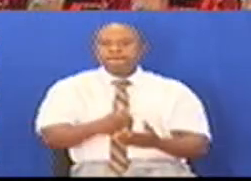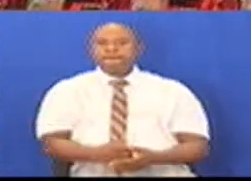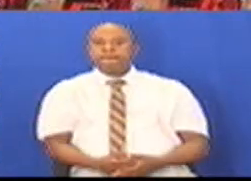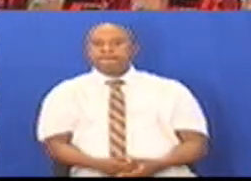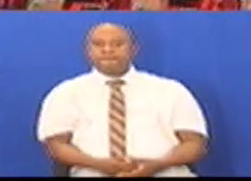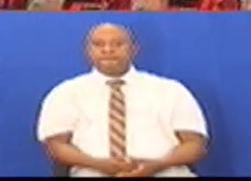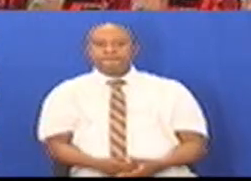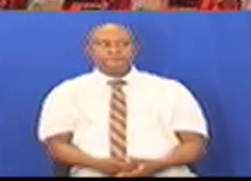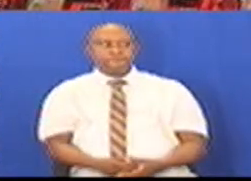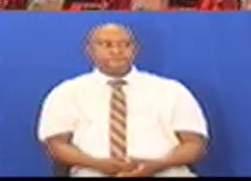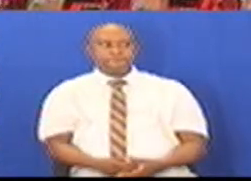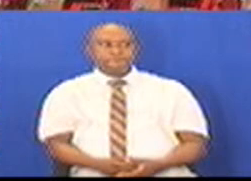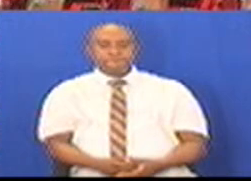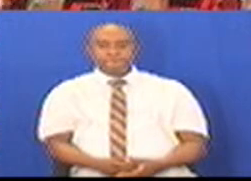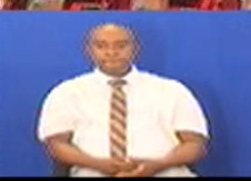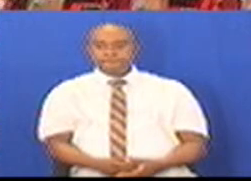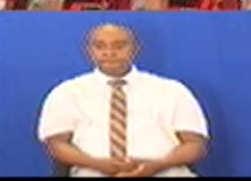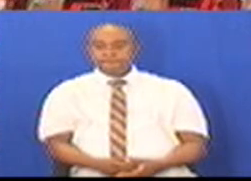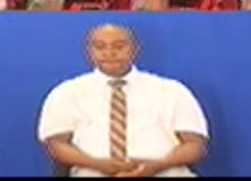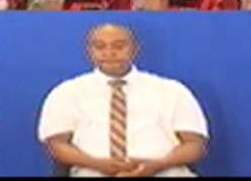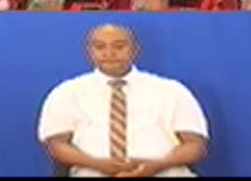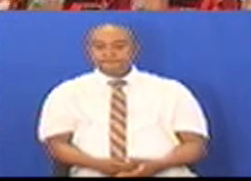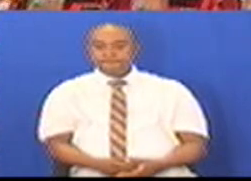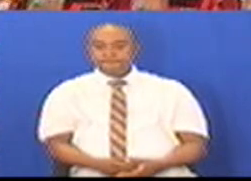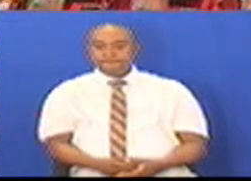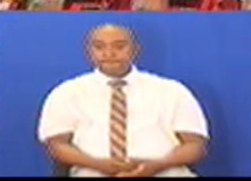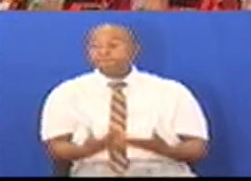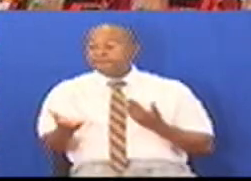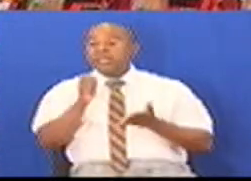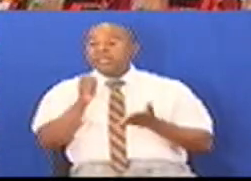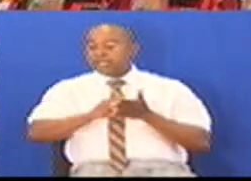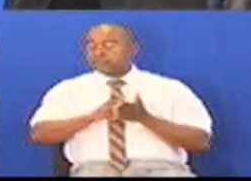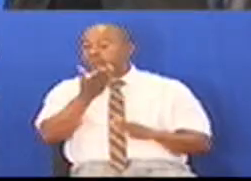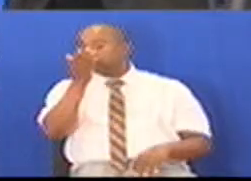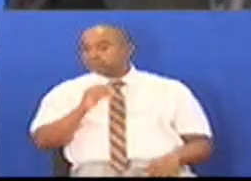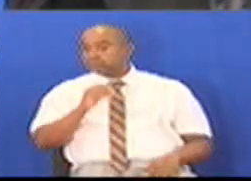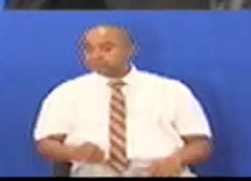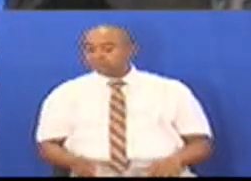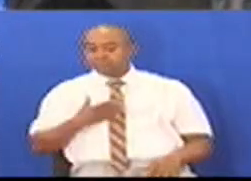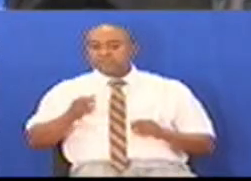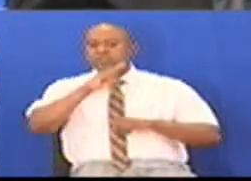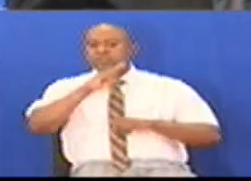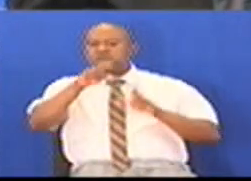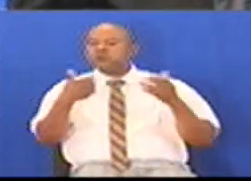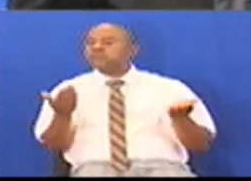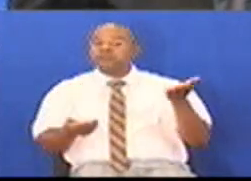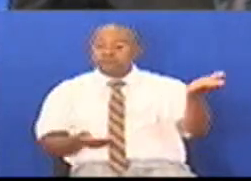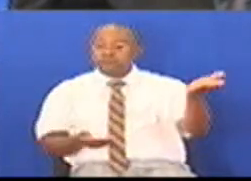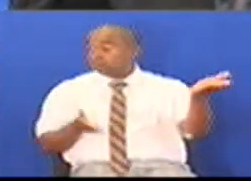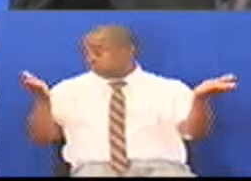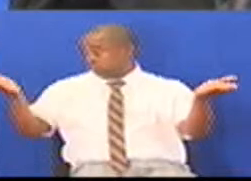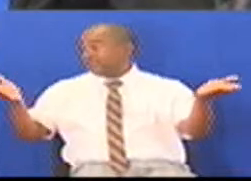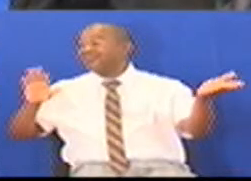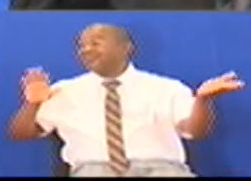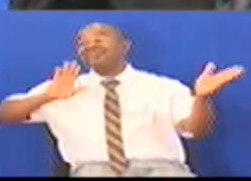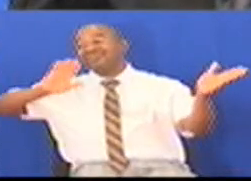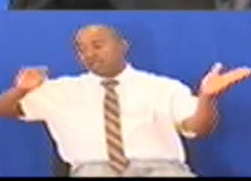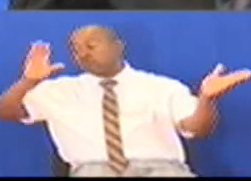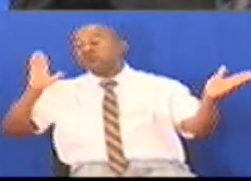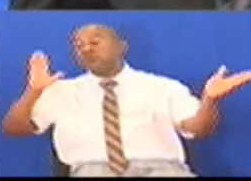Asante Mheshimiwa Cecilia Pareso. Katibu, maswali yamekwisha kuulizwa